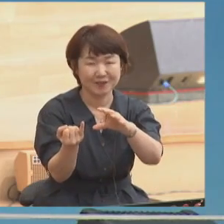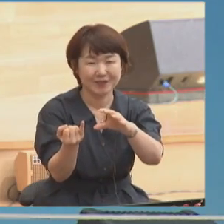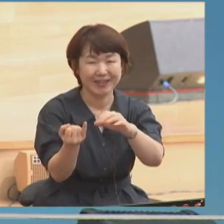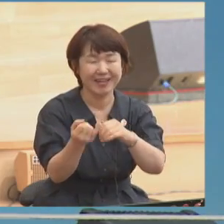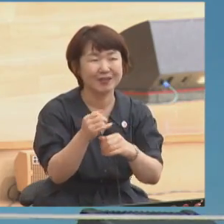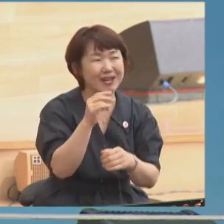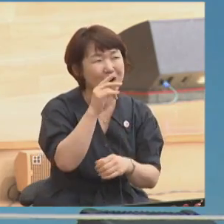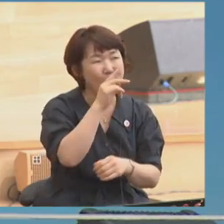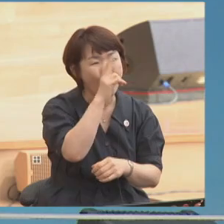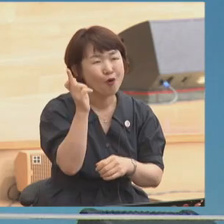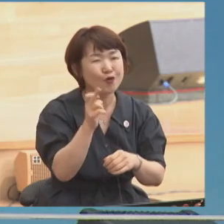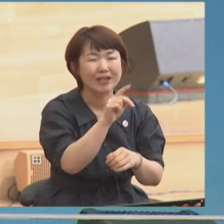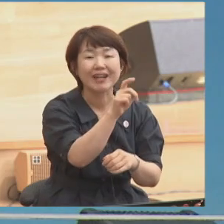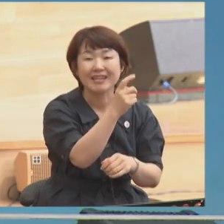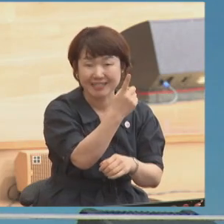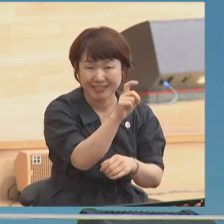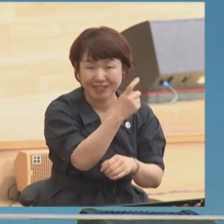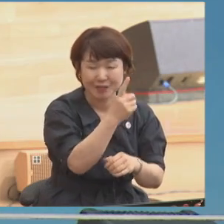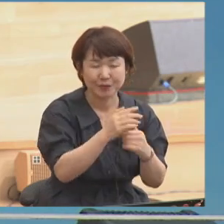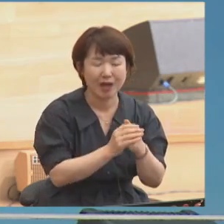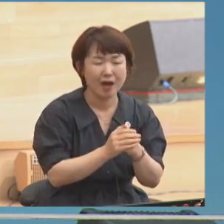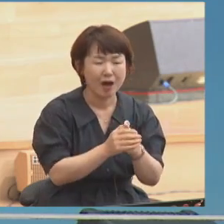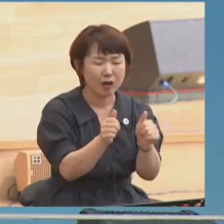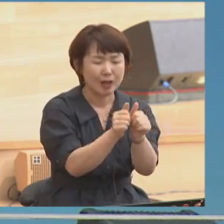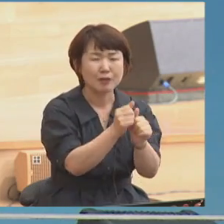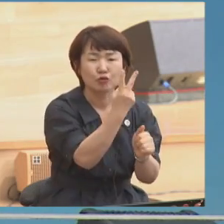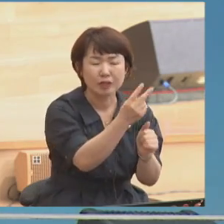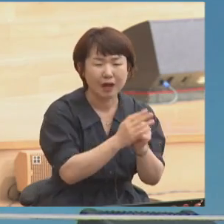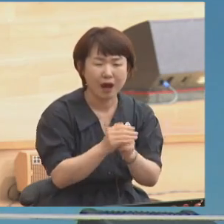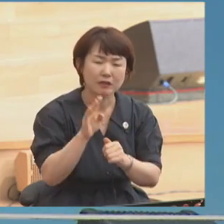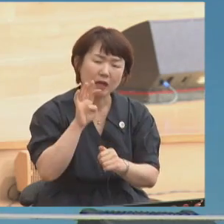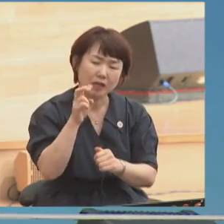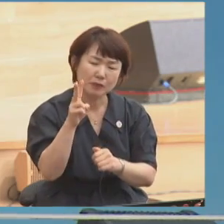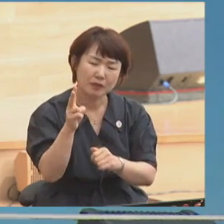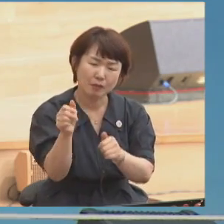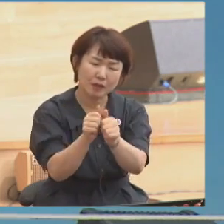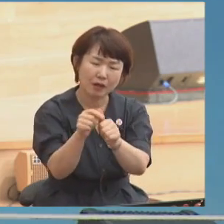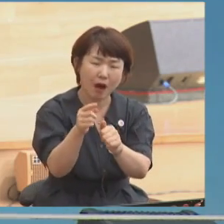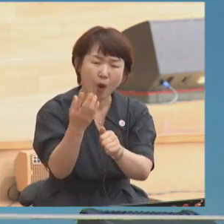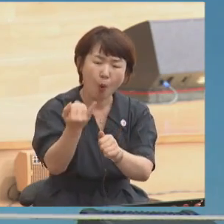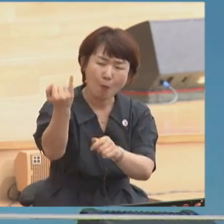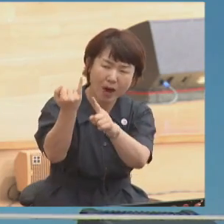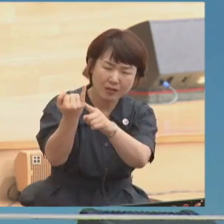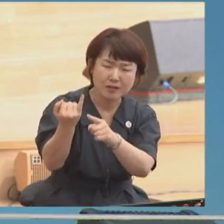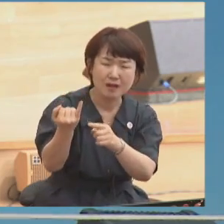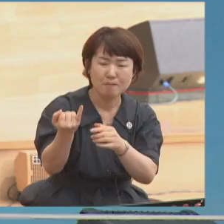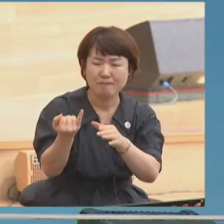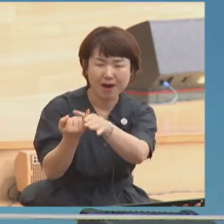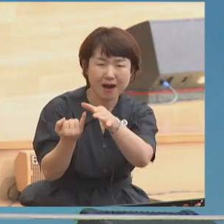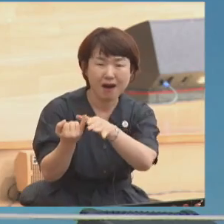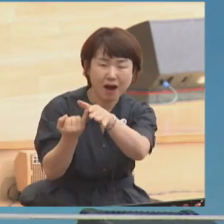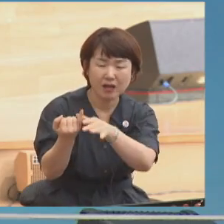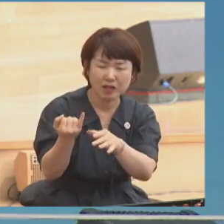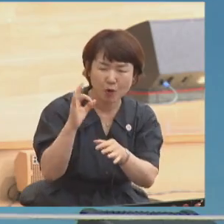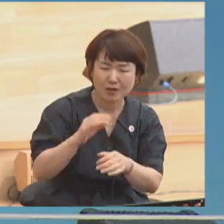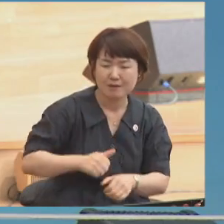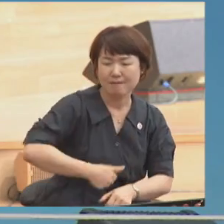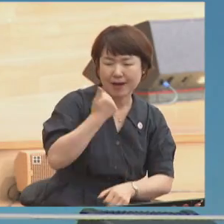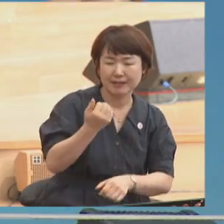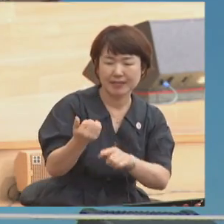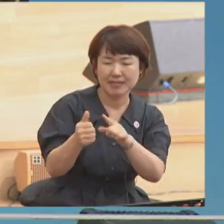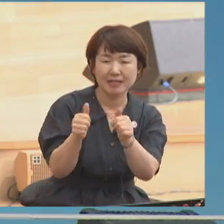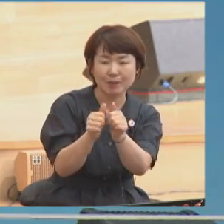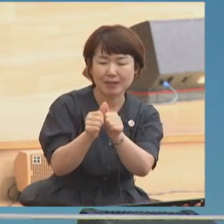11시 두 남자들이 42세 된 어떤 남자가 그들의 어머니를 대하는 꼴을 보고 화가 나서 그